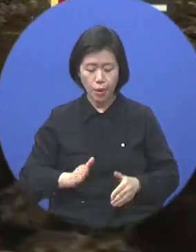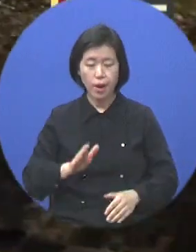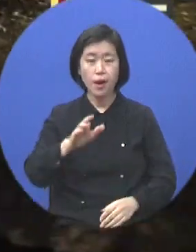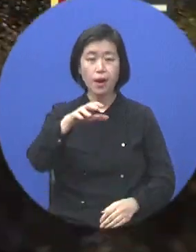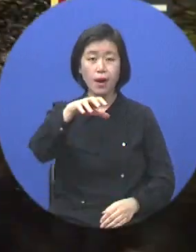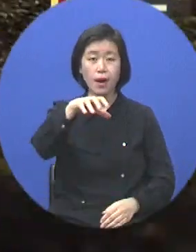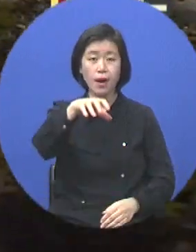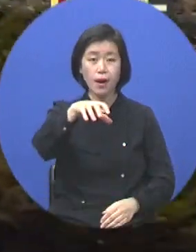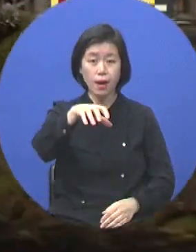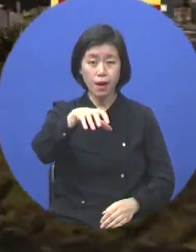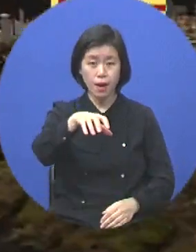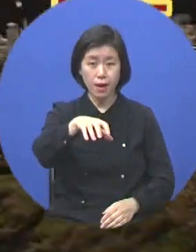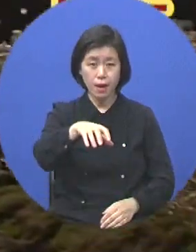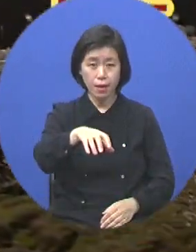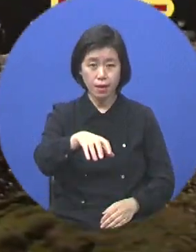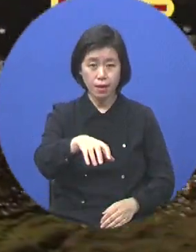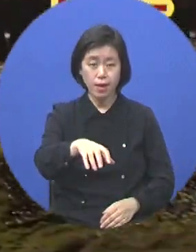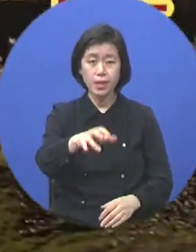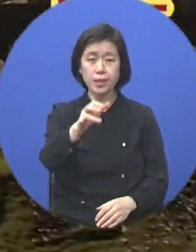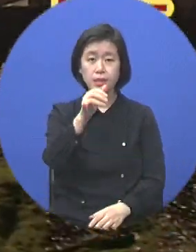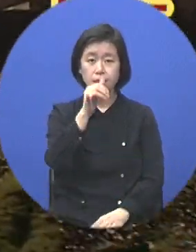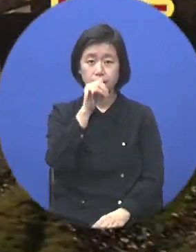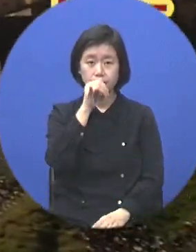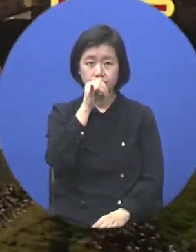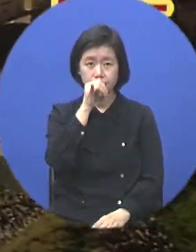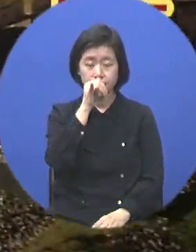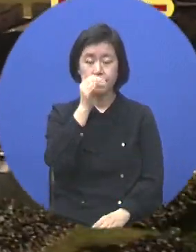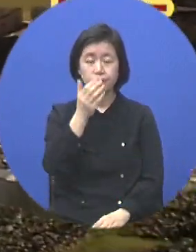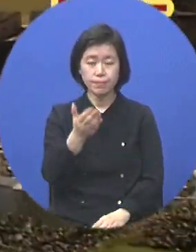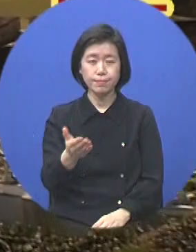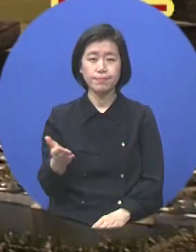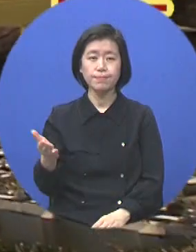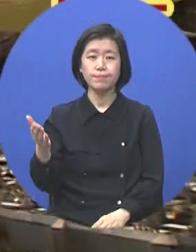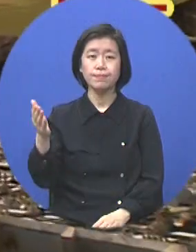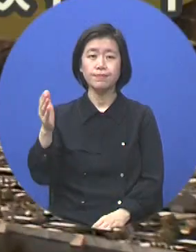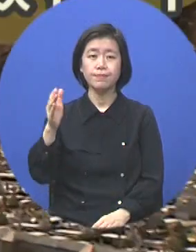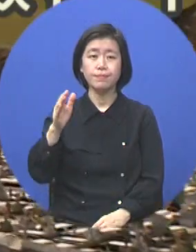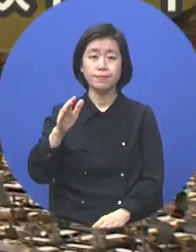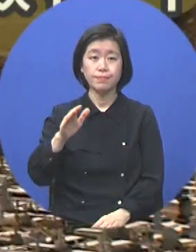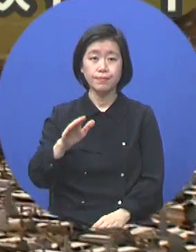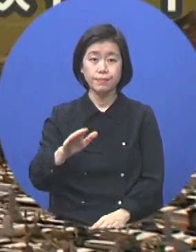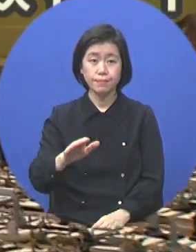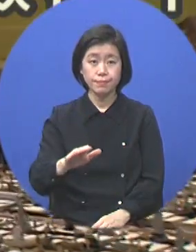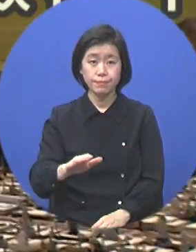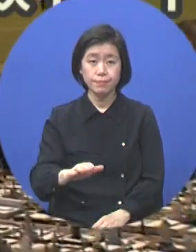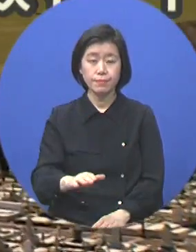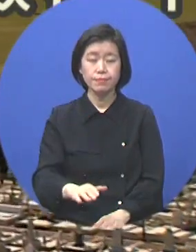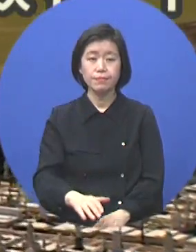고향이 있었건만